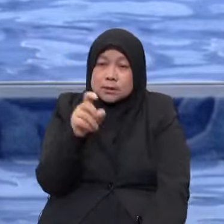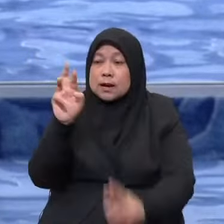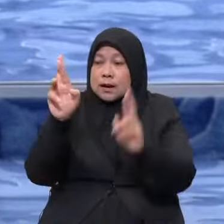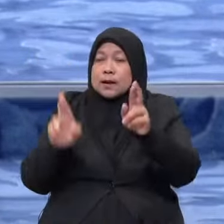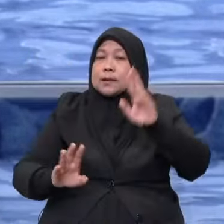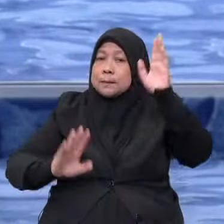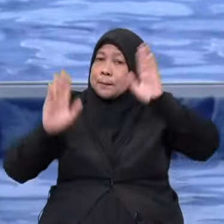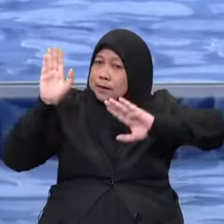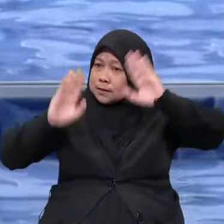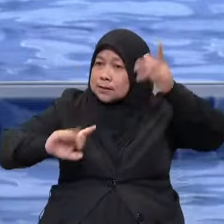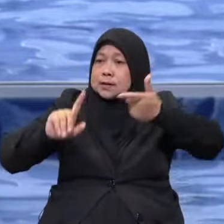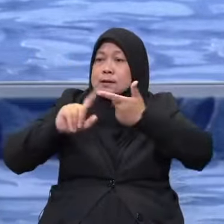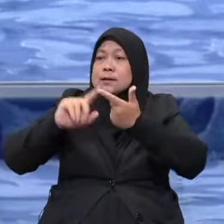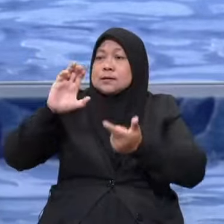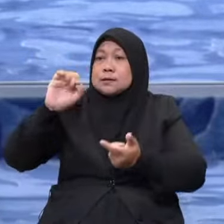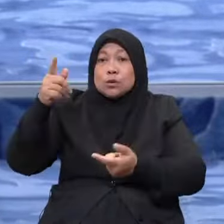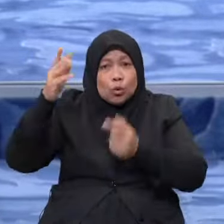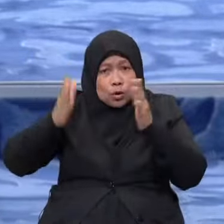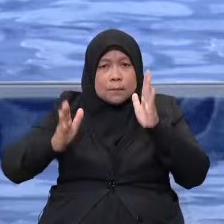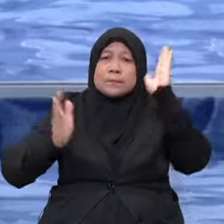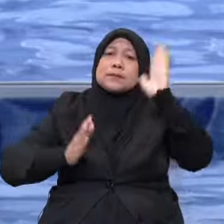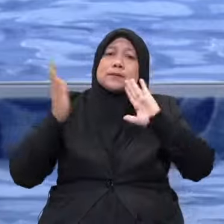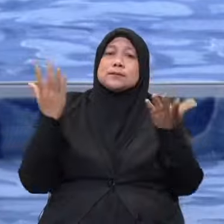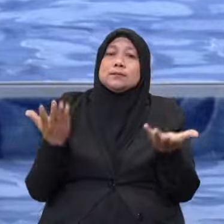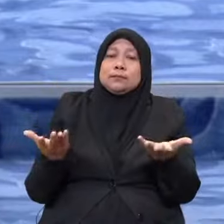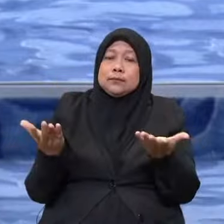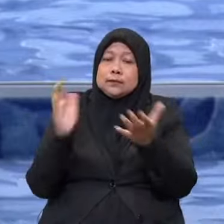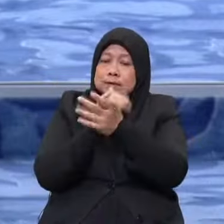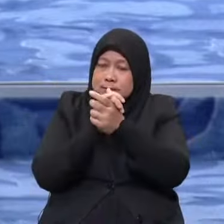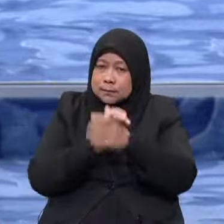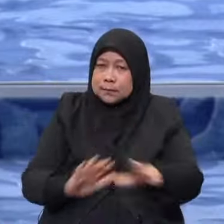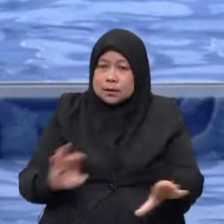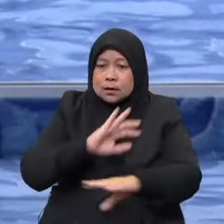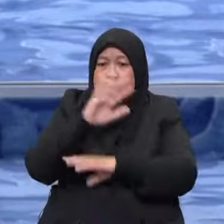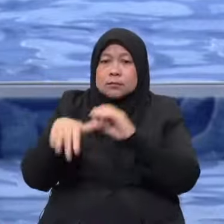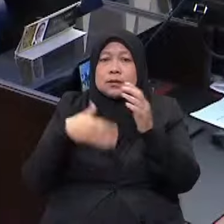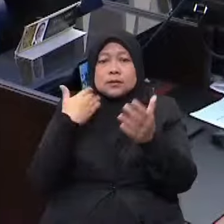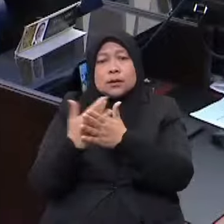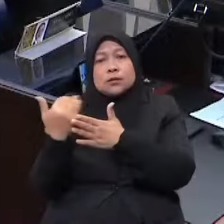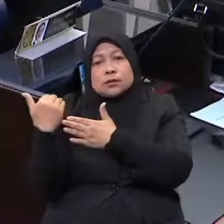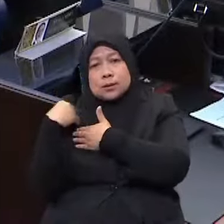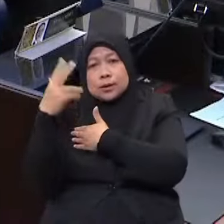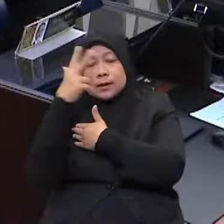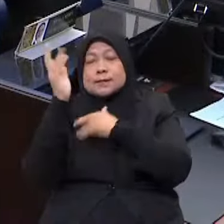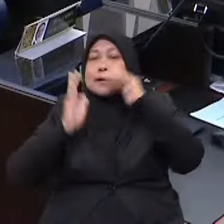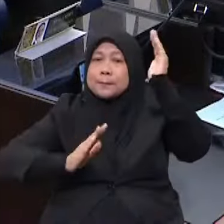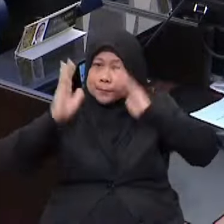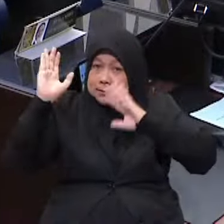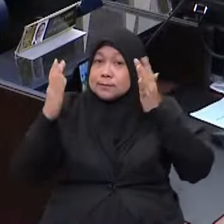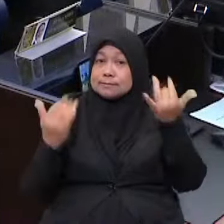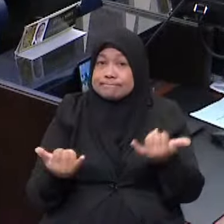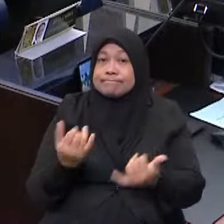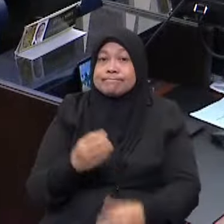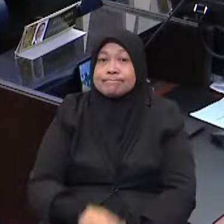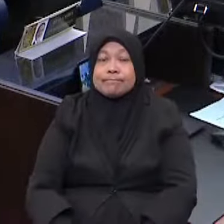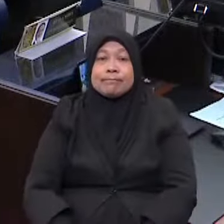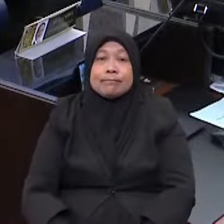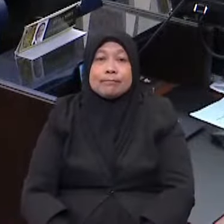rakyat Malaysia. CEO rakyat Malaysia. Keselamatan keseluruhannya tanggungjawab kerajaan Malaysia. Baik.